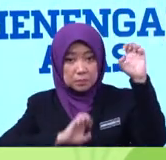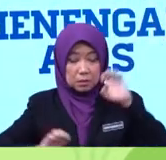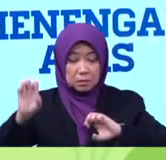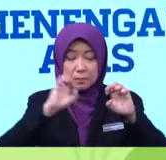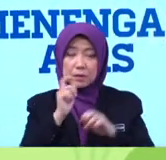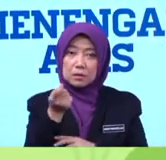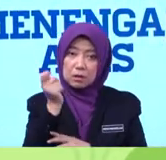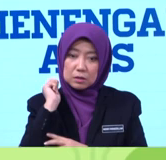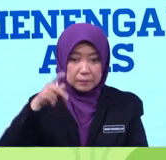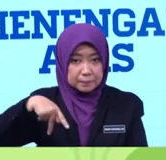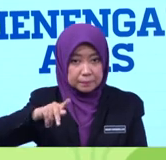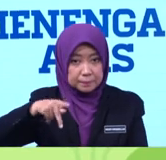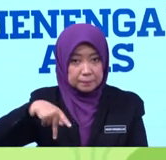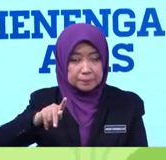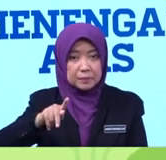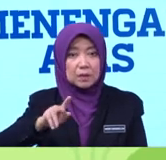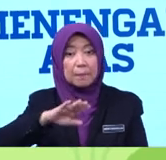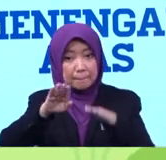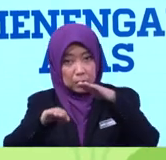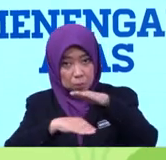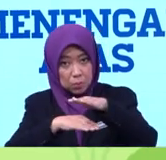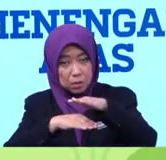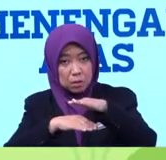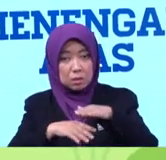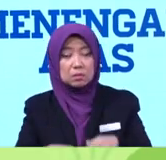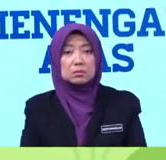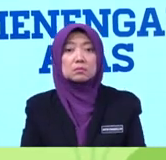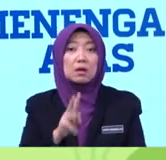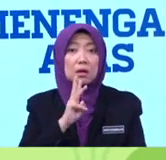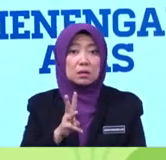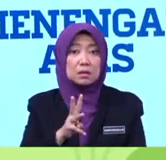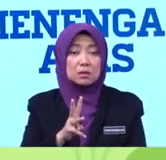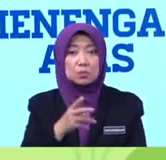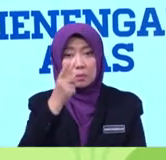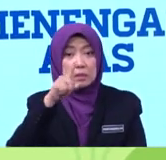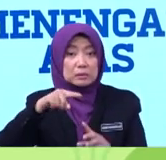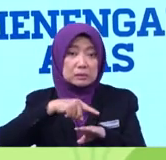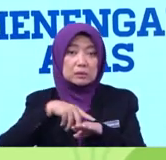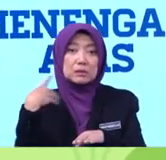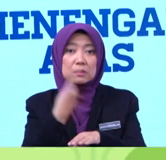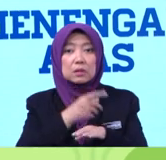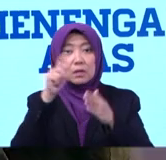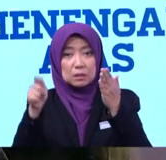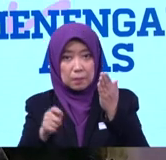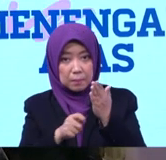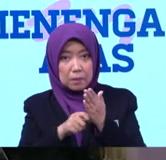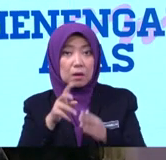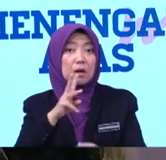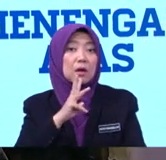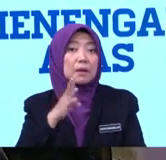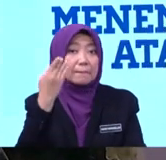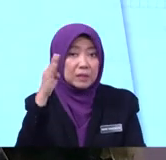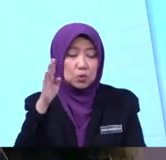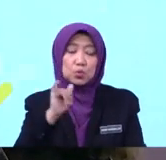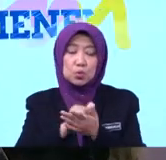jarum pijagari berada di bawah permukaan sampel air semasa menambahkan larutan jadi aku punya info buat tadi tepat